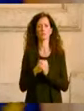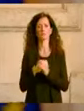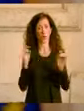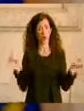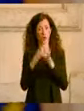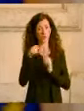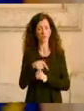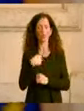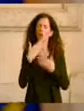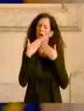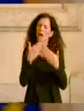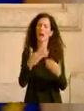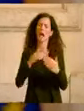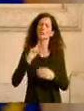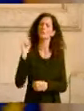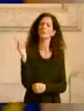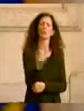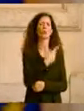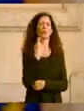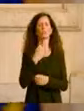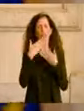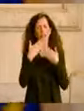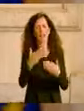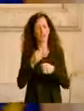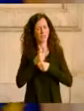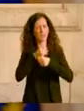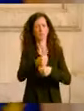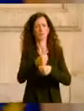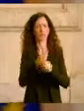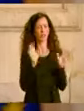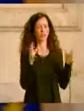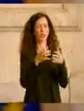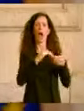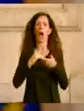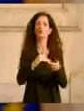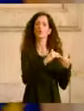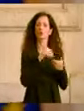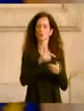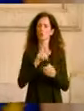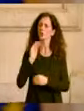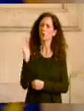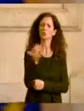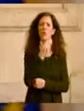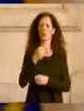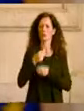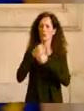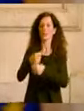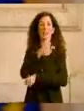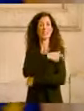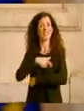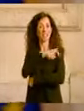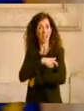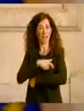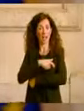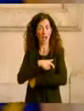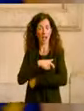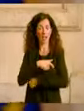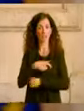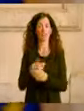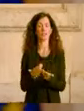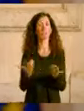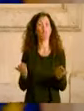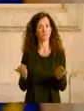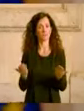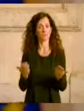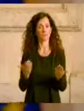tutte le parti sociali, tutti gli esponenti delle associazioni di categoria, tutti gli esponenti sindacali, perché non vi sarà